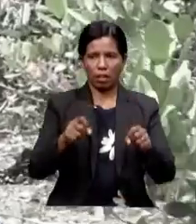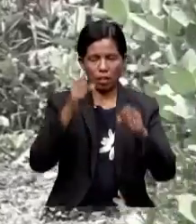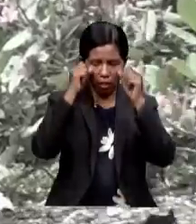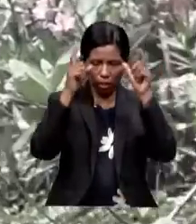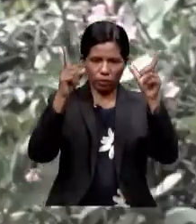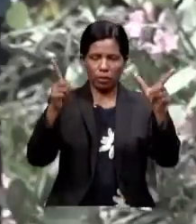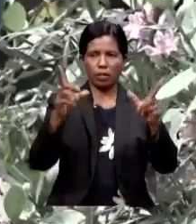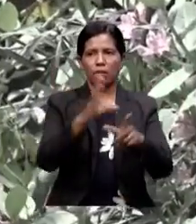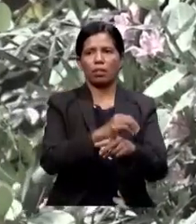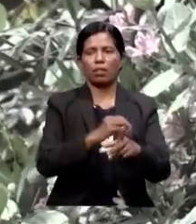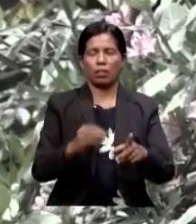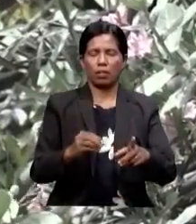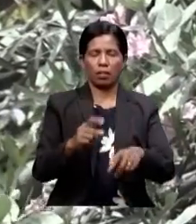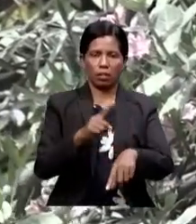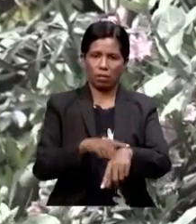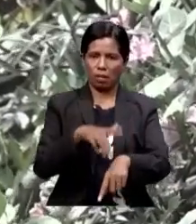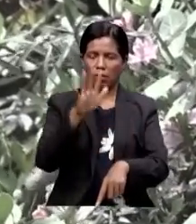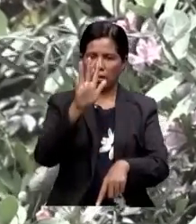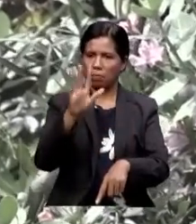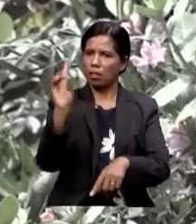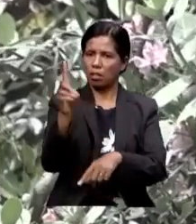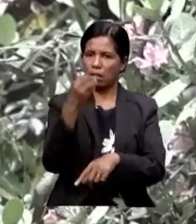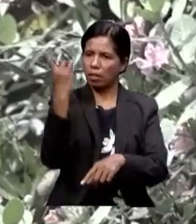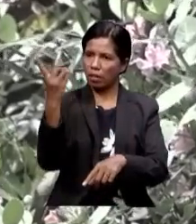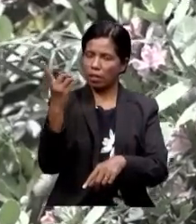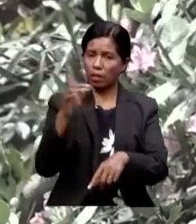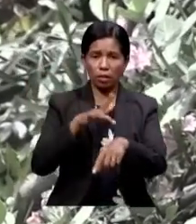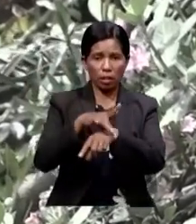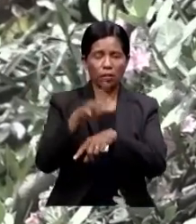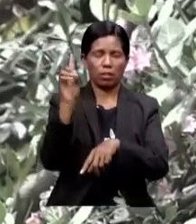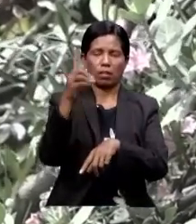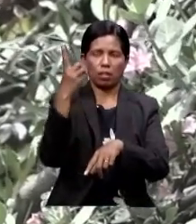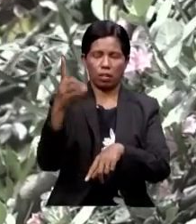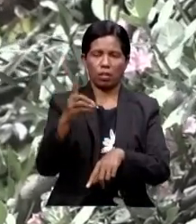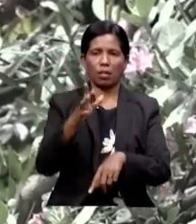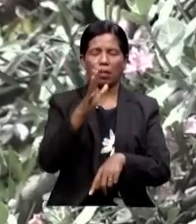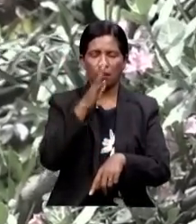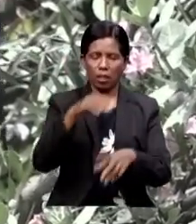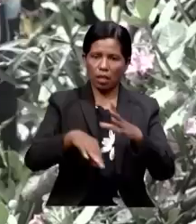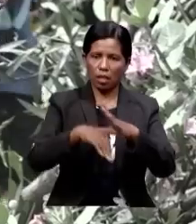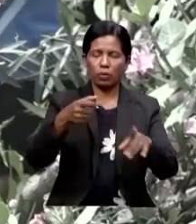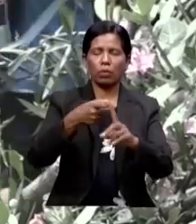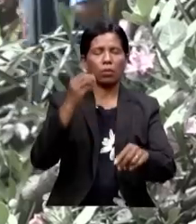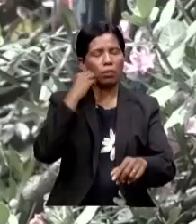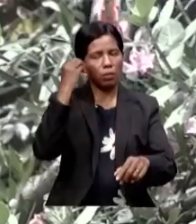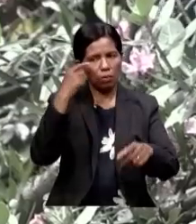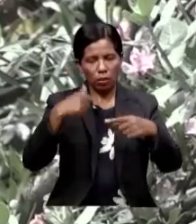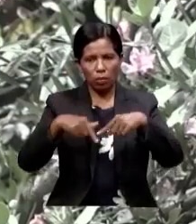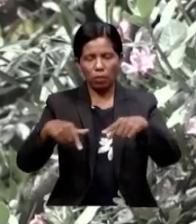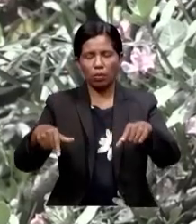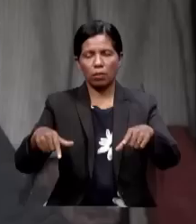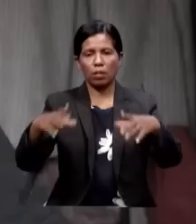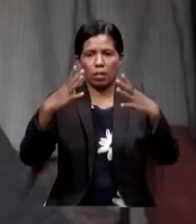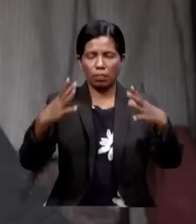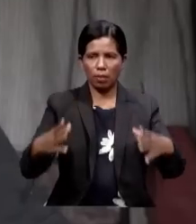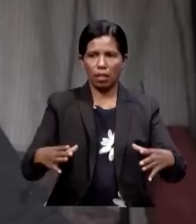toba fatin. Iha tuku lima madrugada, inang ne hahu say husi uma, lorinya balde hakat